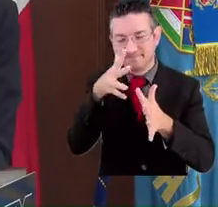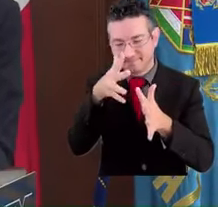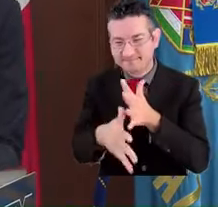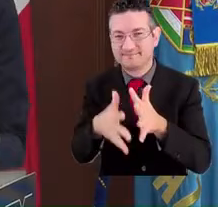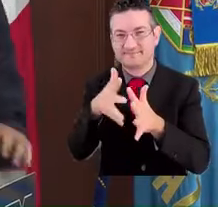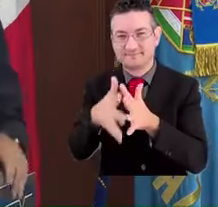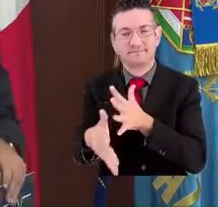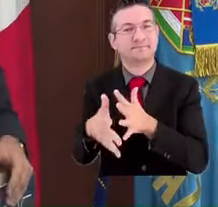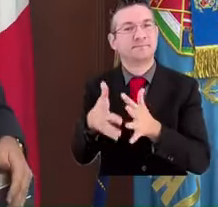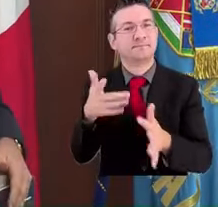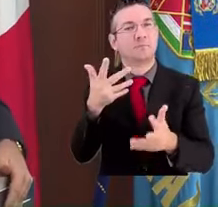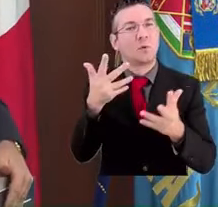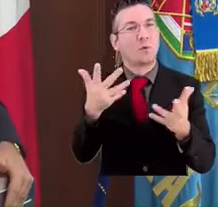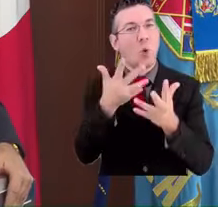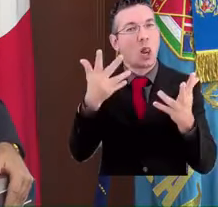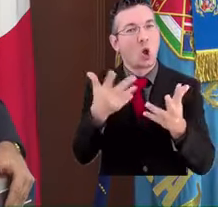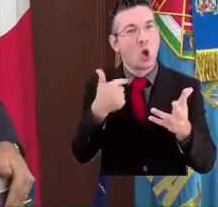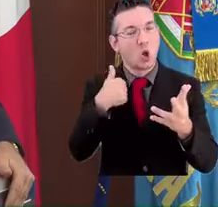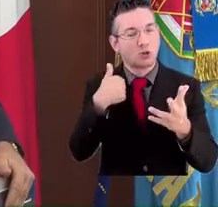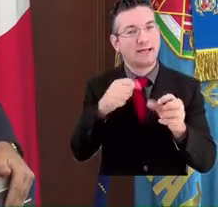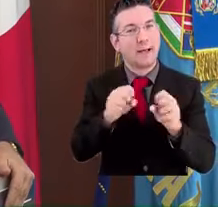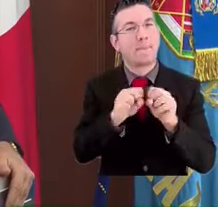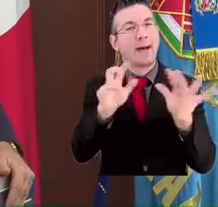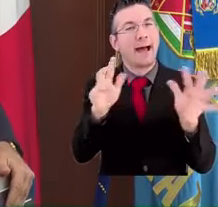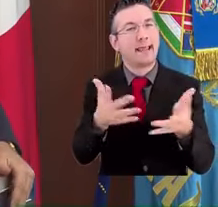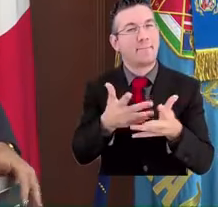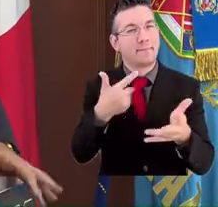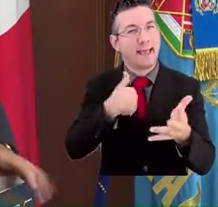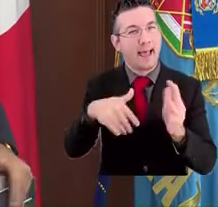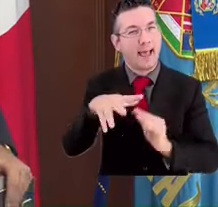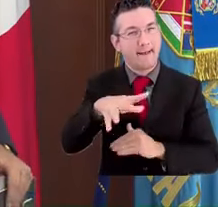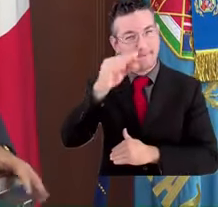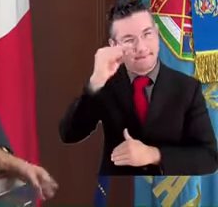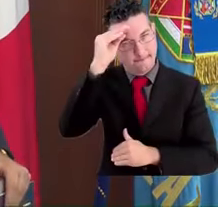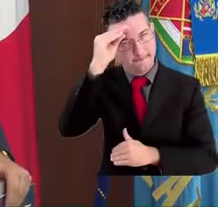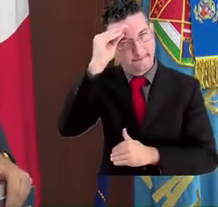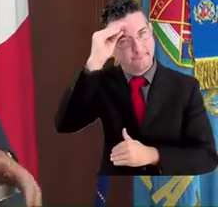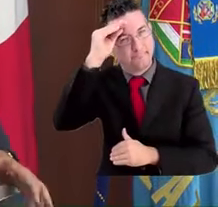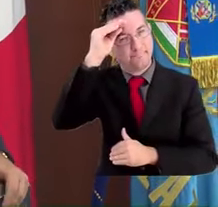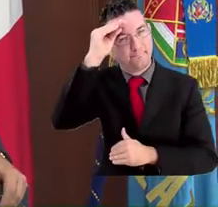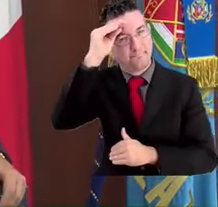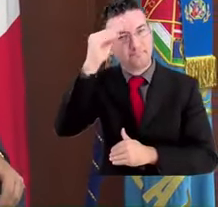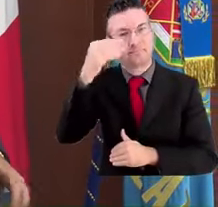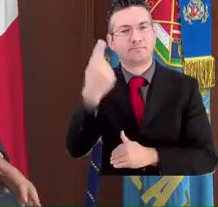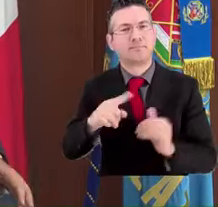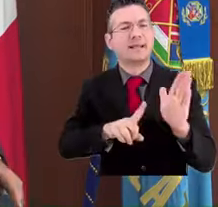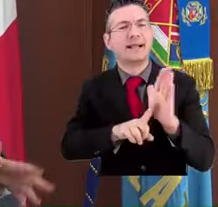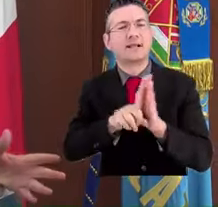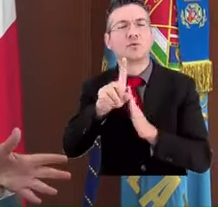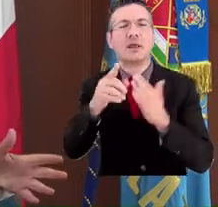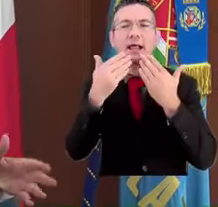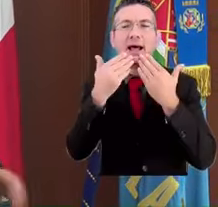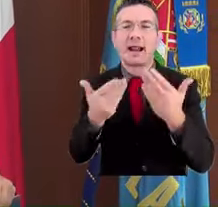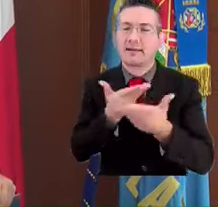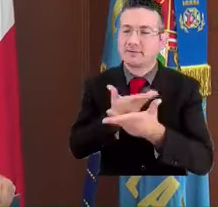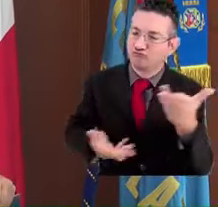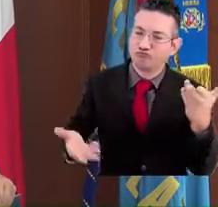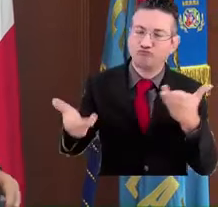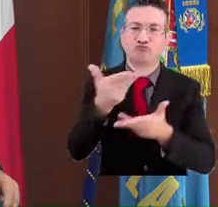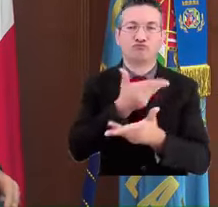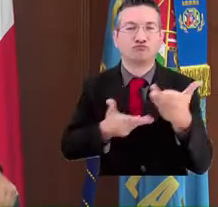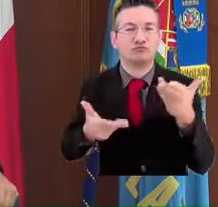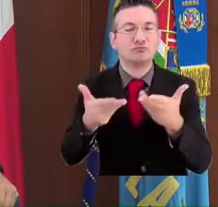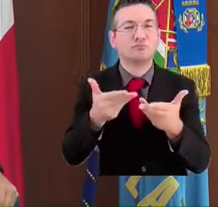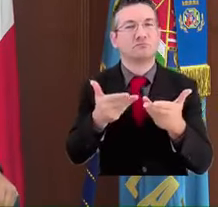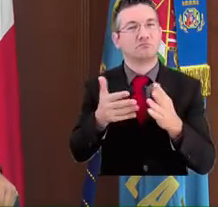ci ha insegnato questa pandemia e che i risultati si ottengono attraverso la sinergia lavoro di squadra la condivisione questo la vedetta dove l'ha detto